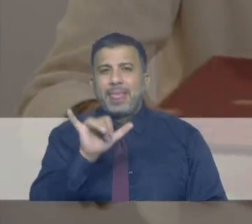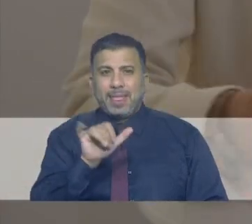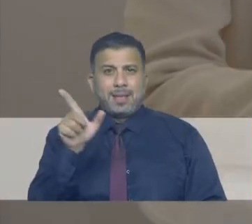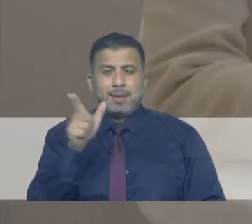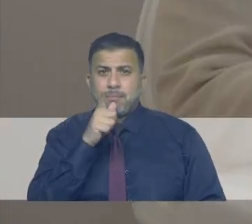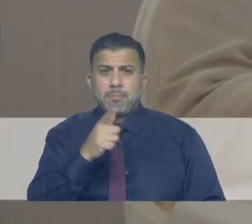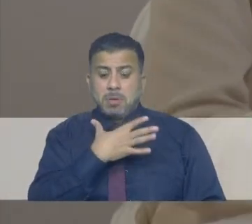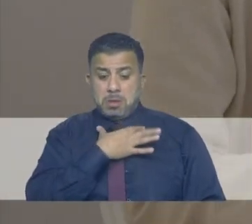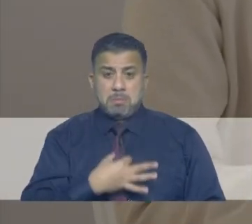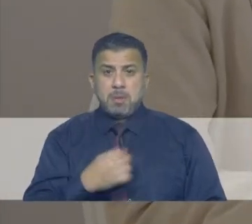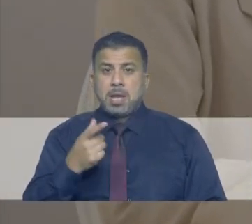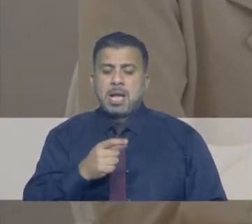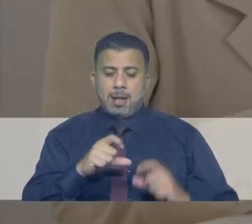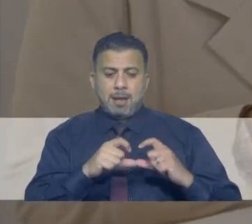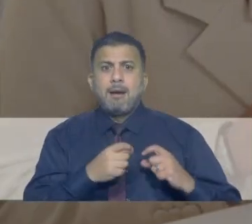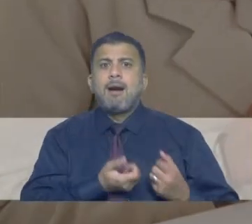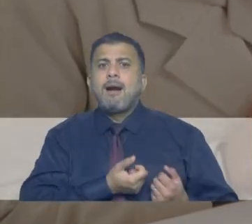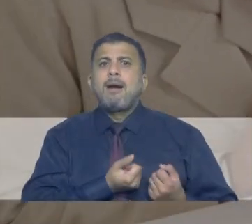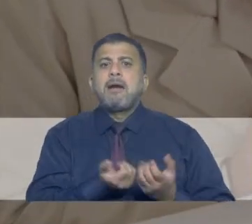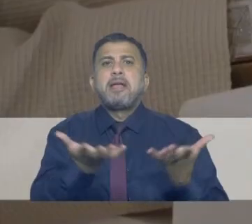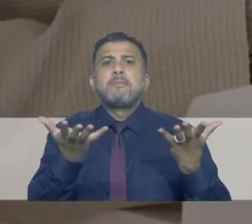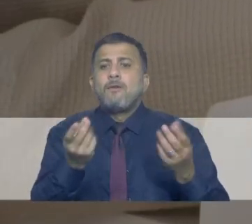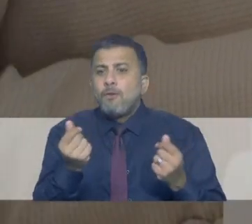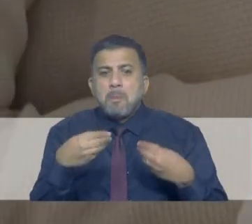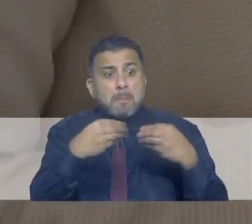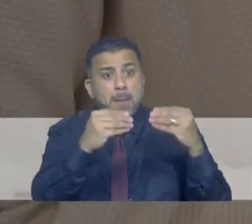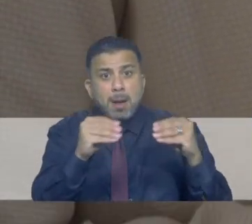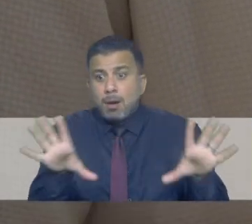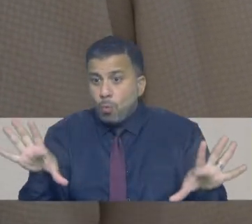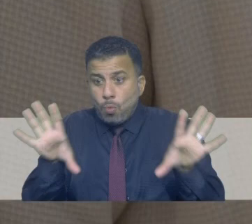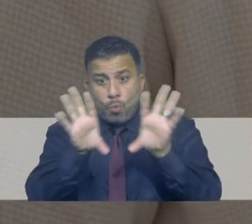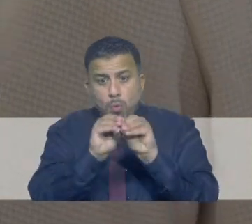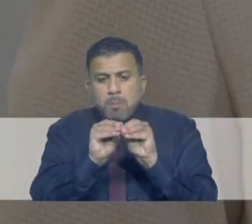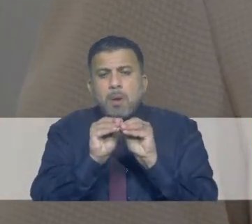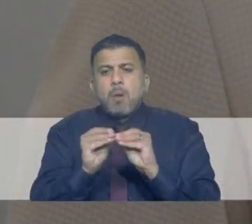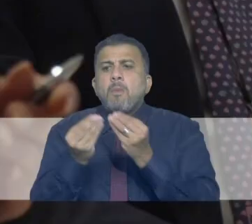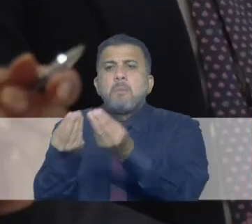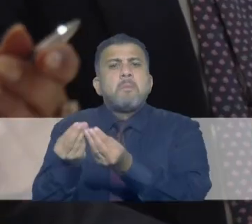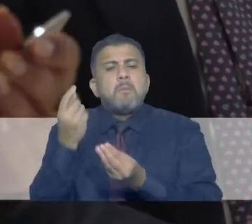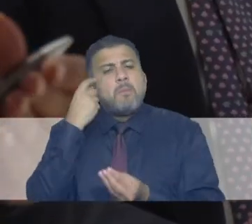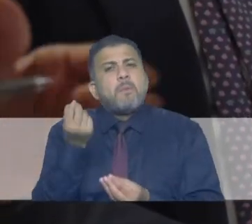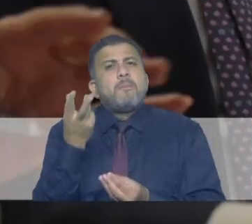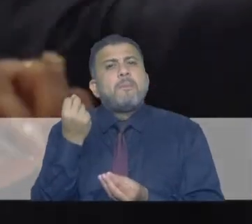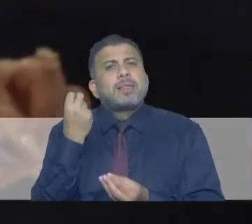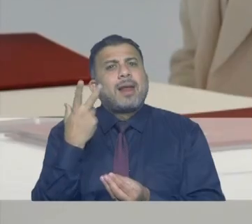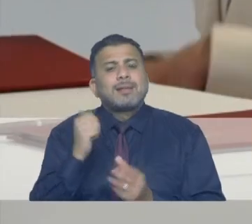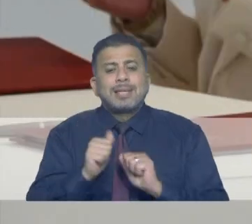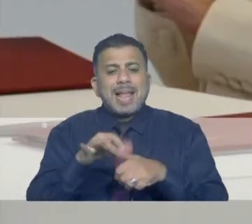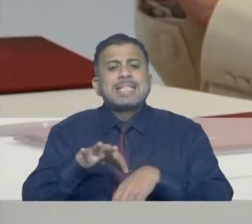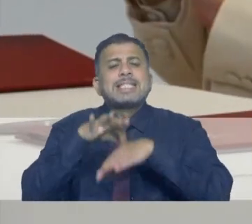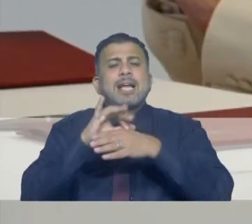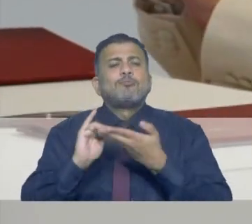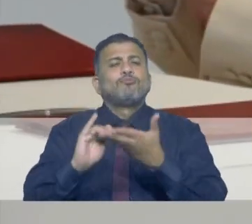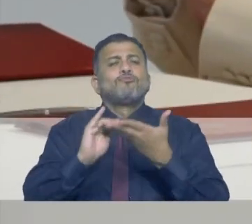الحصرية قلب كريم والتي سيذهب ريعها بالكامل لصالح المبادرات الإنسانية العالمية